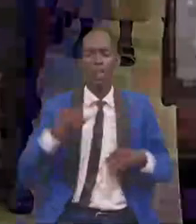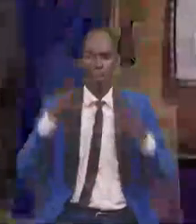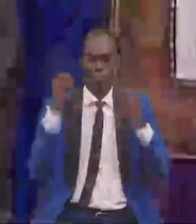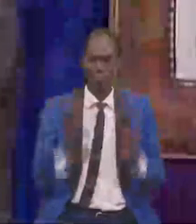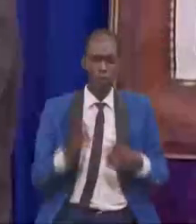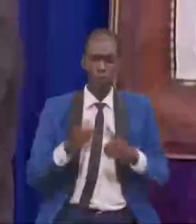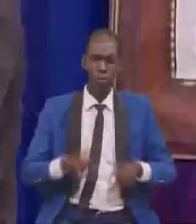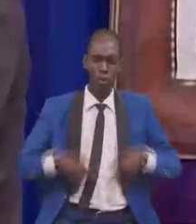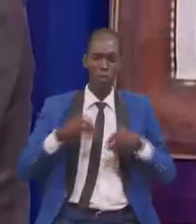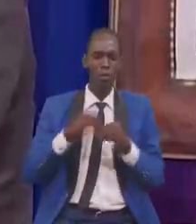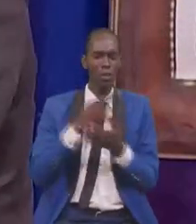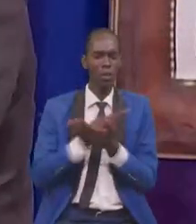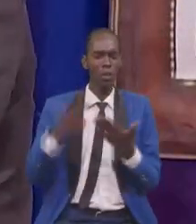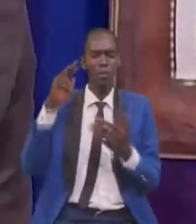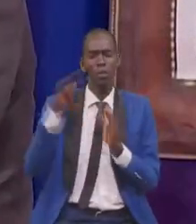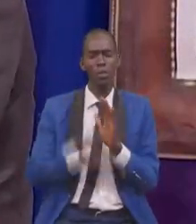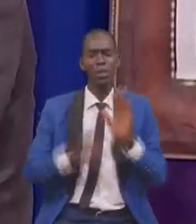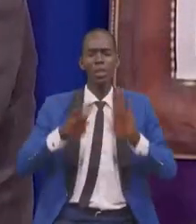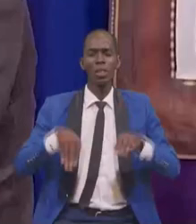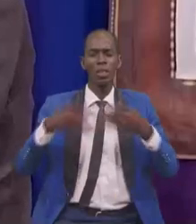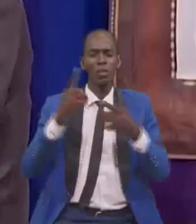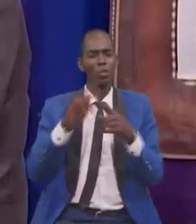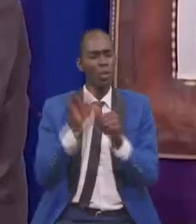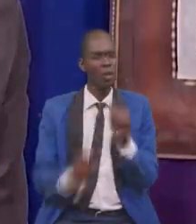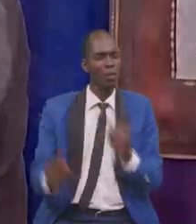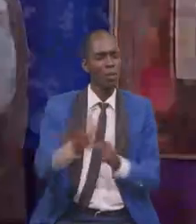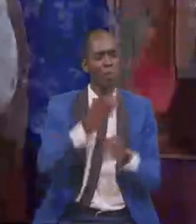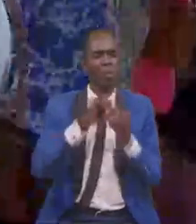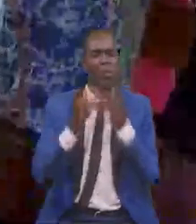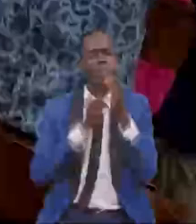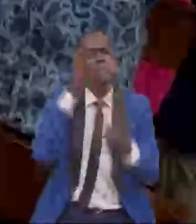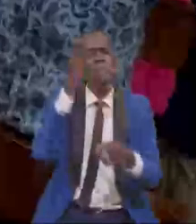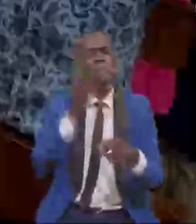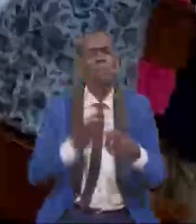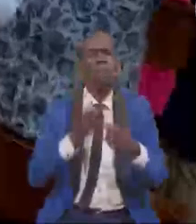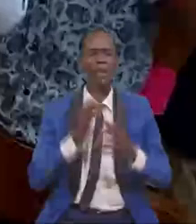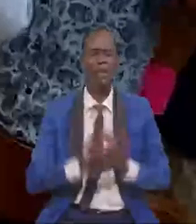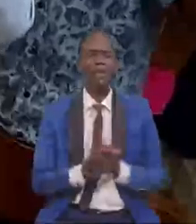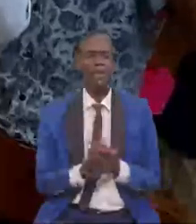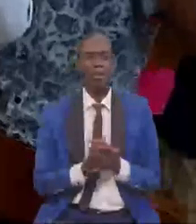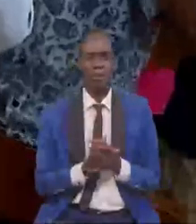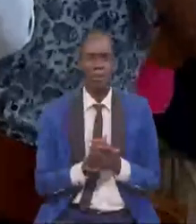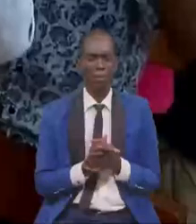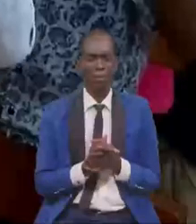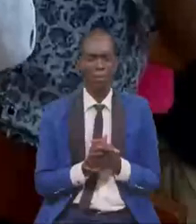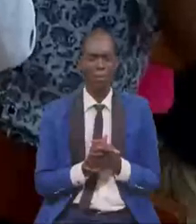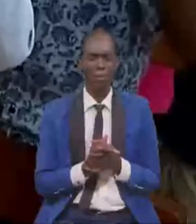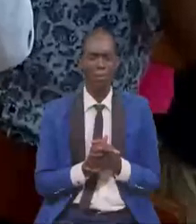la vie victorieuse et mener la vie de justice, accorde cela à tout le monde au nom de Jésus-Christ.